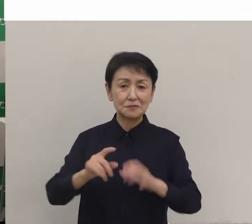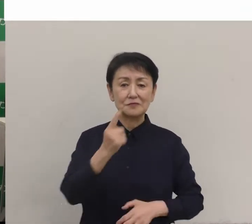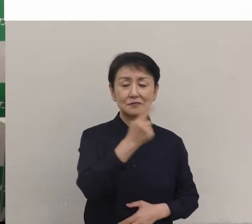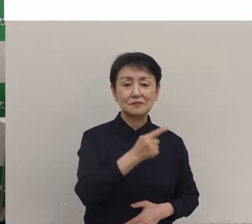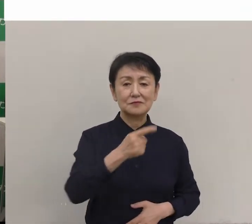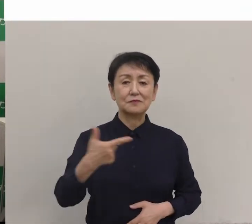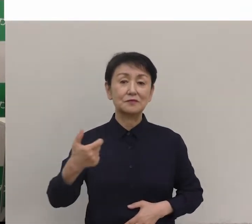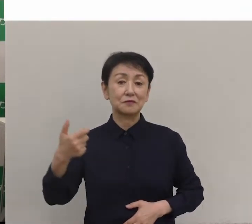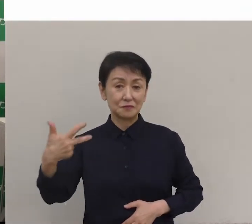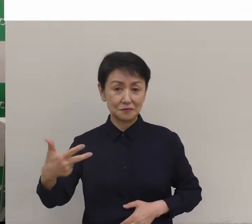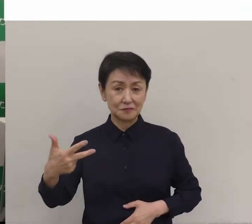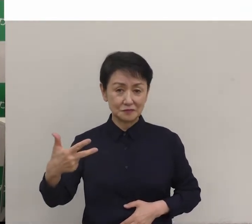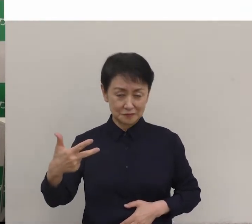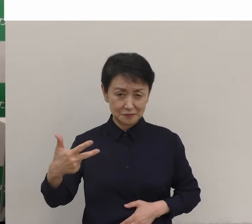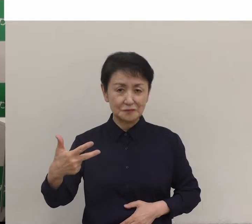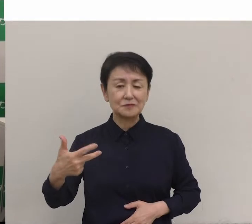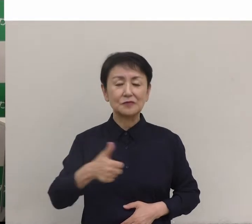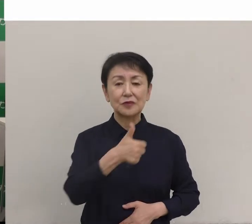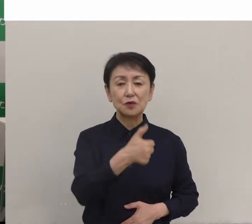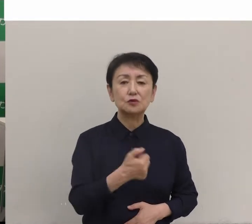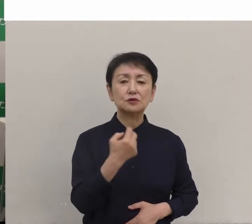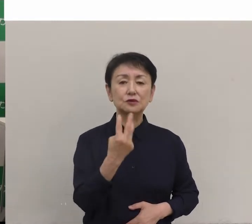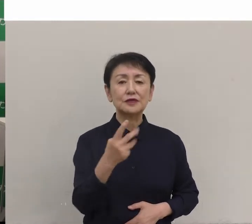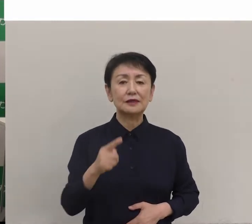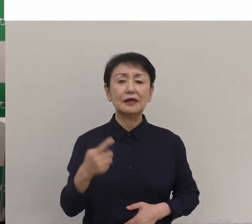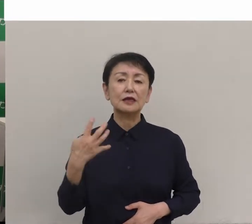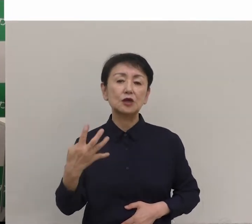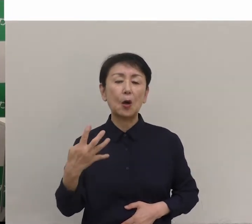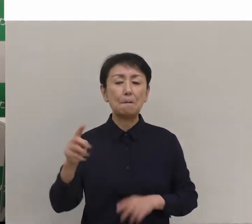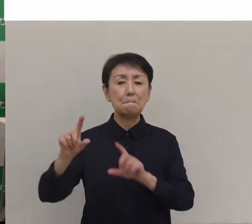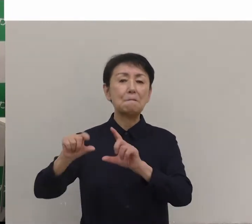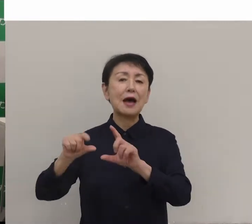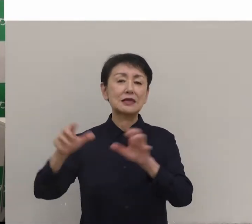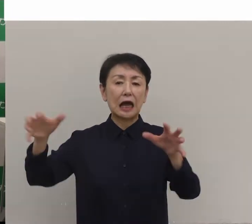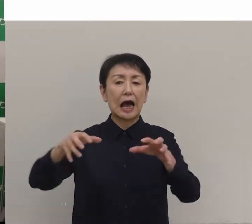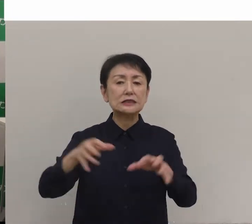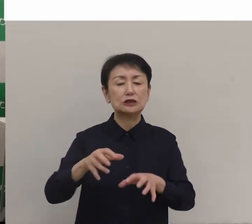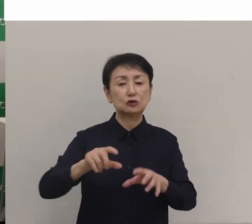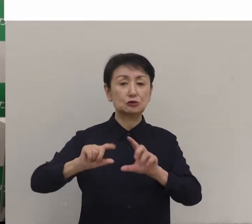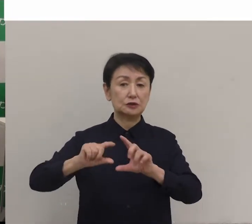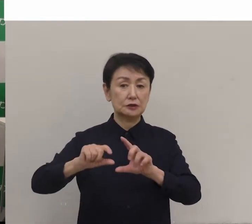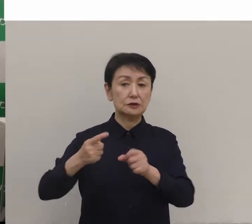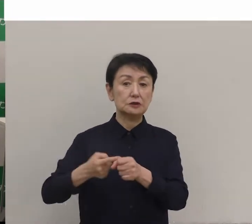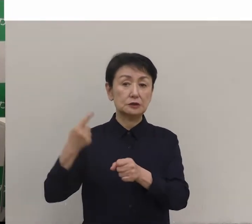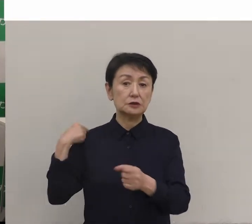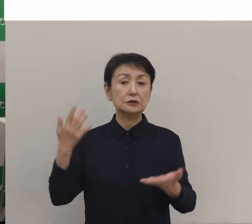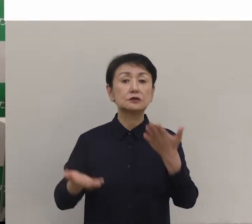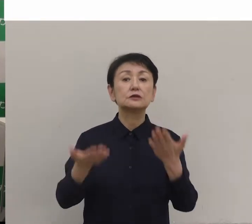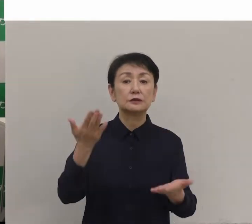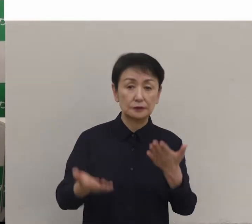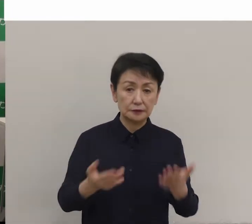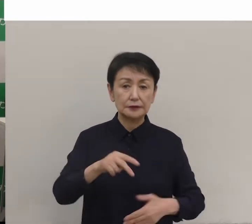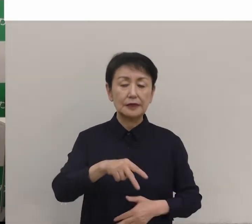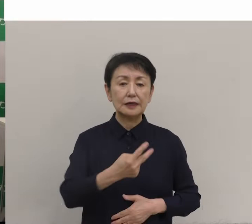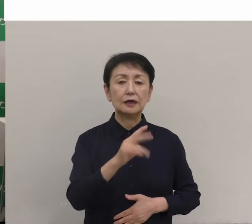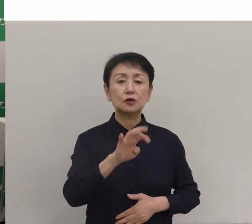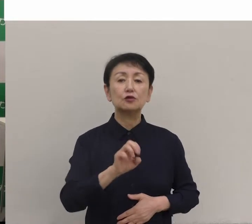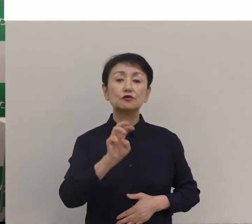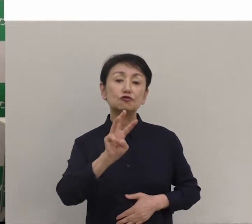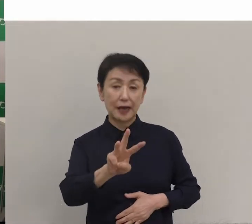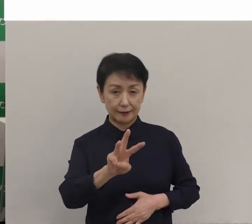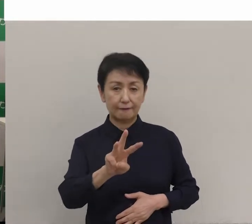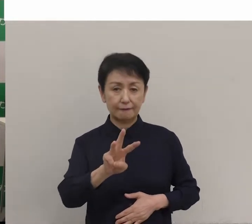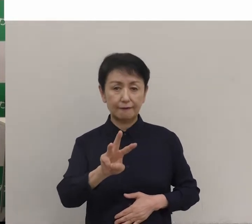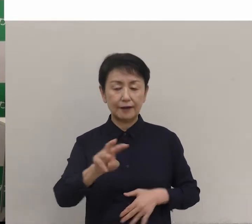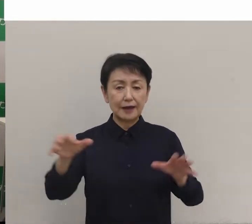は 53.4% となりました。前年度と比べまして回答数は243件、回収率